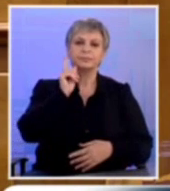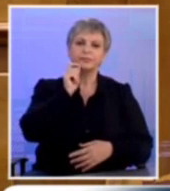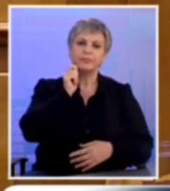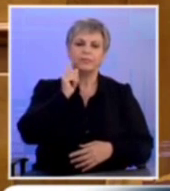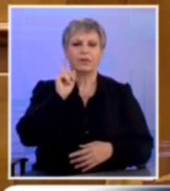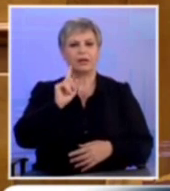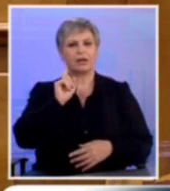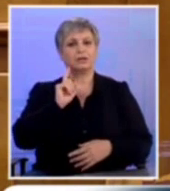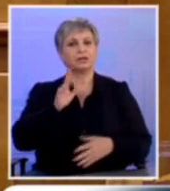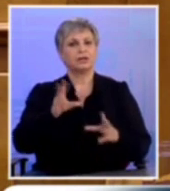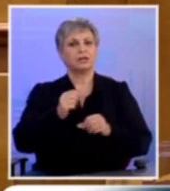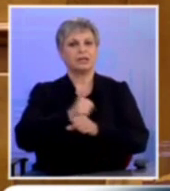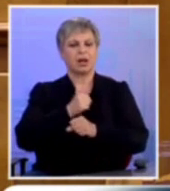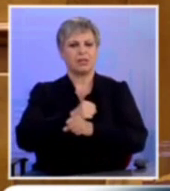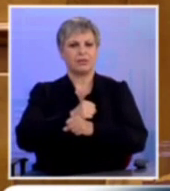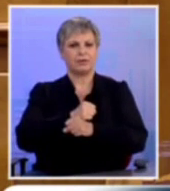δεν πρέπει απόψε